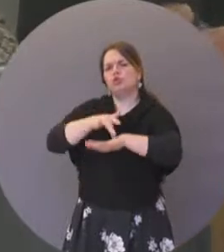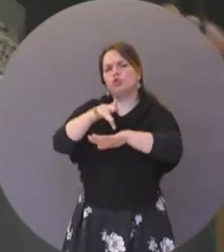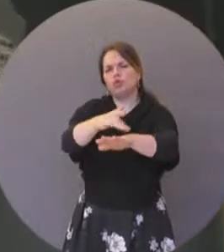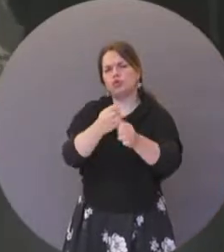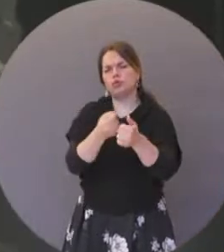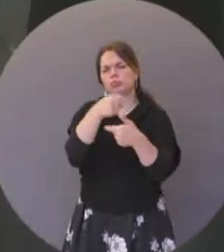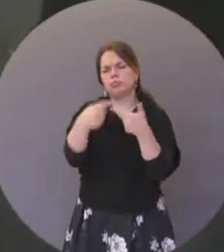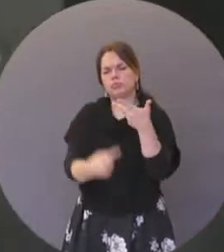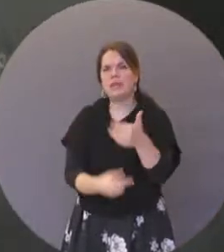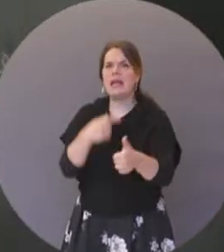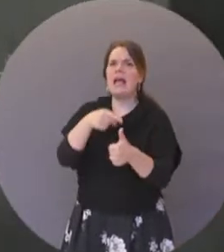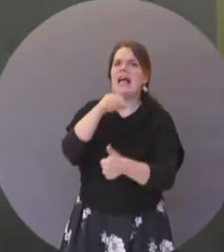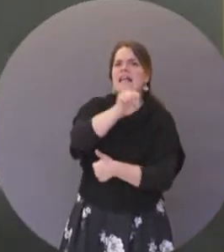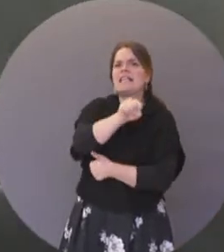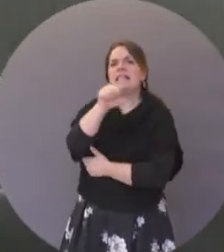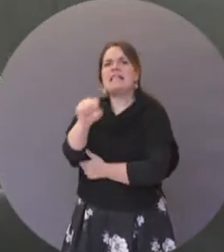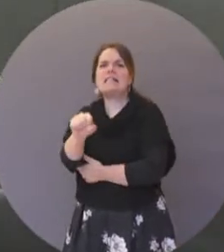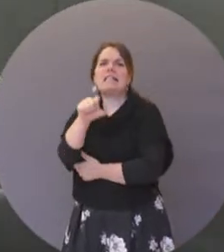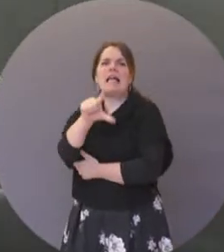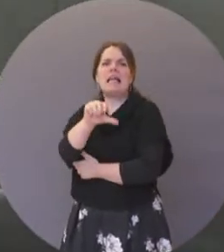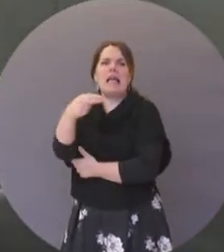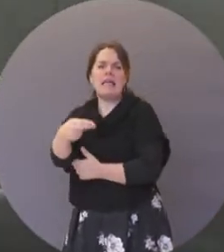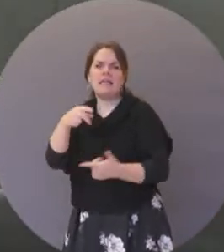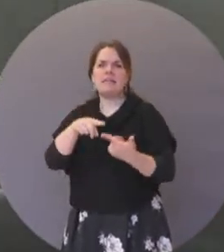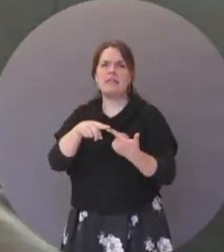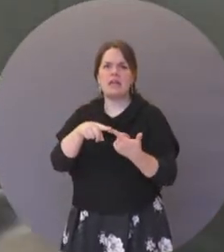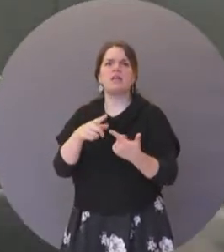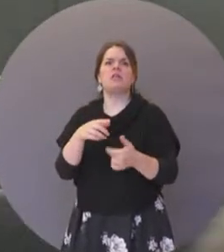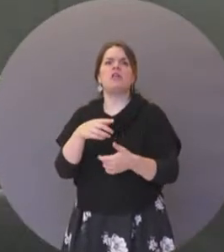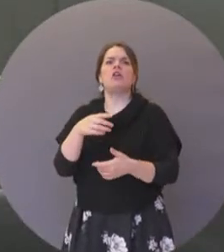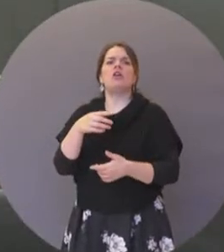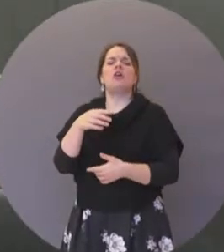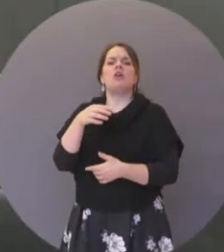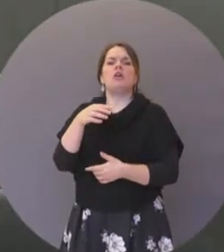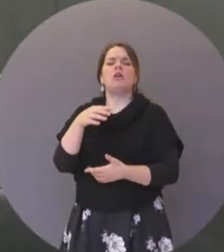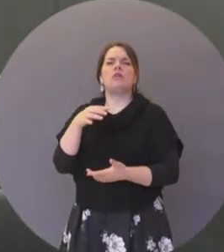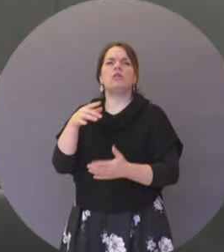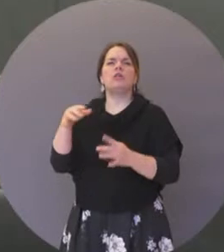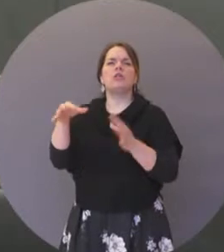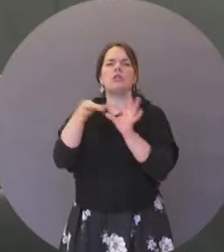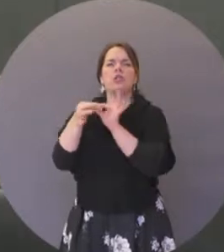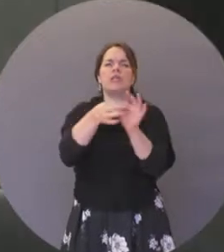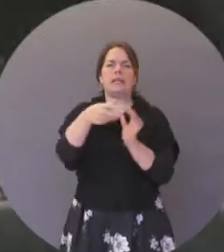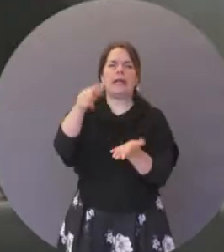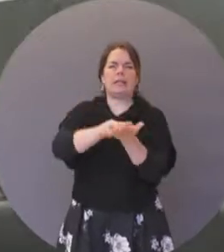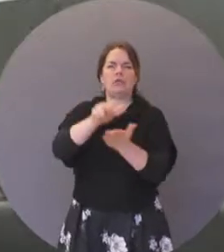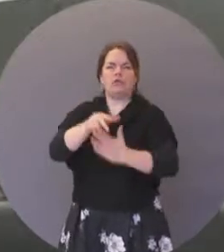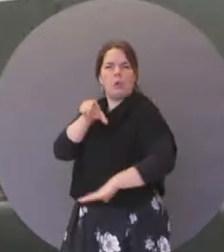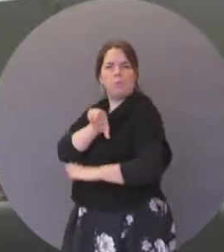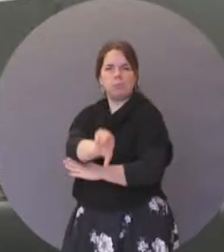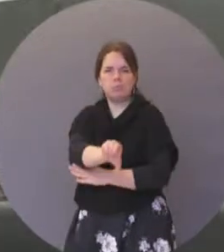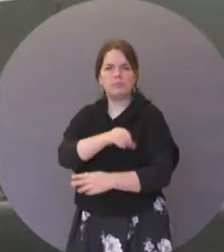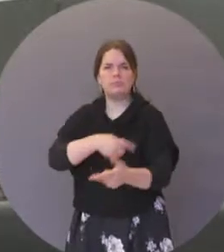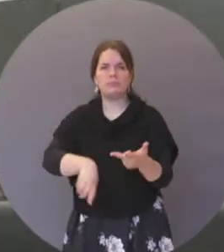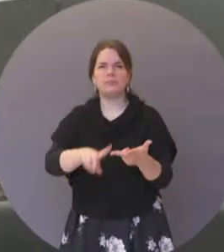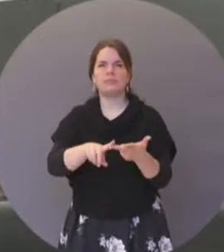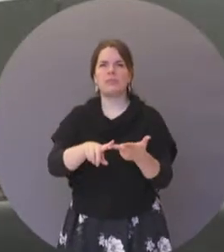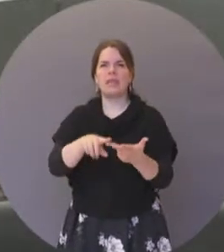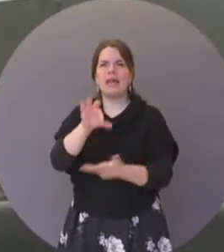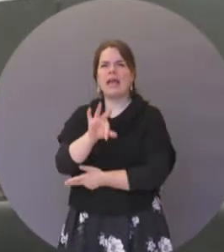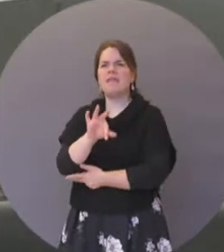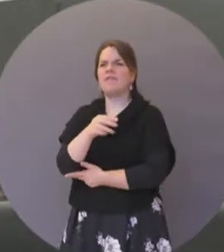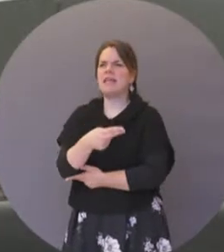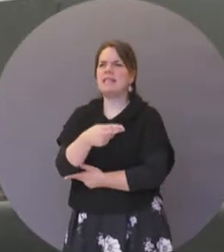la SLL le fond de solidarité de solidarité logement le FSL qui est dans le rapport